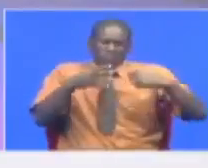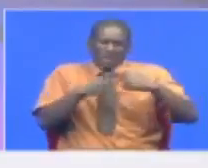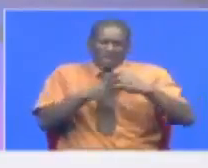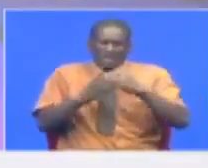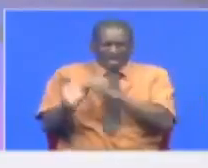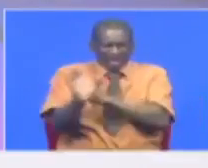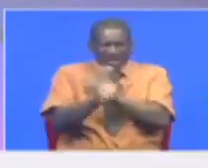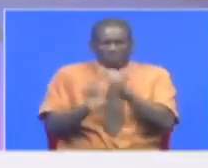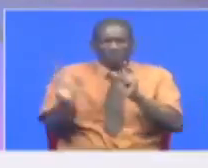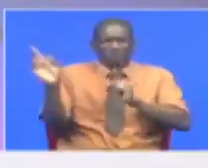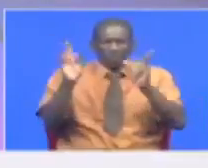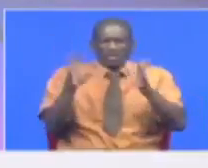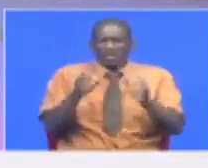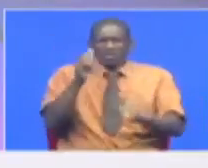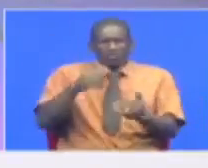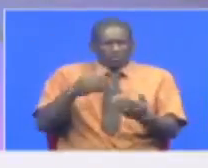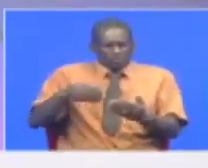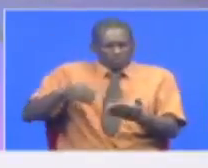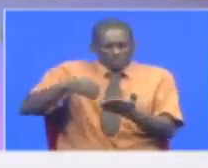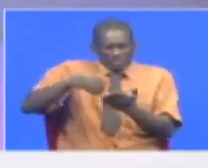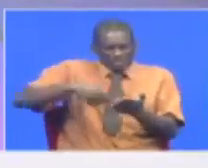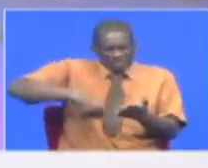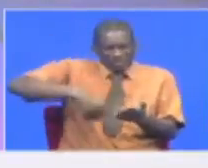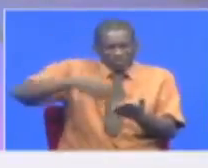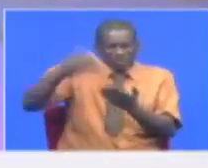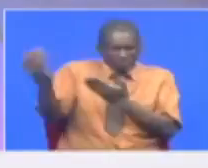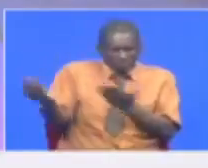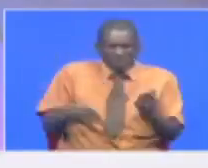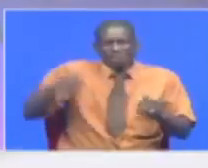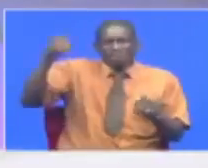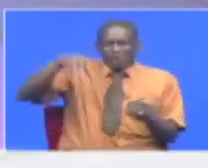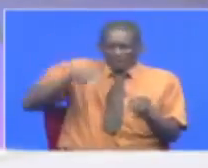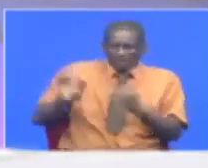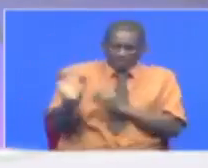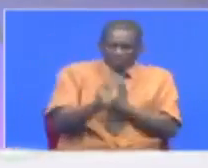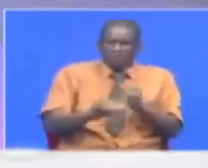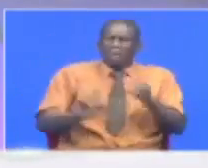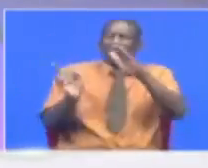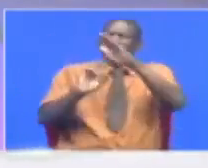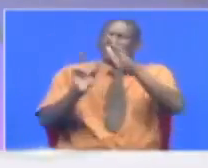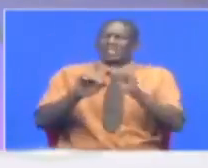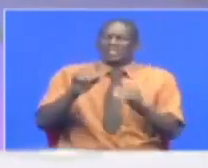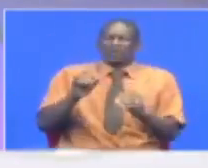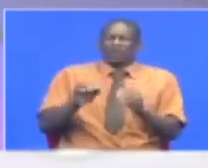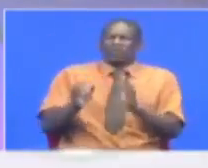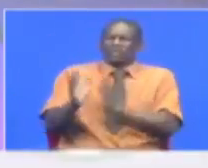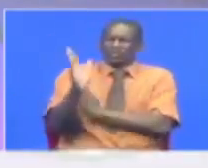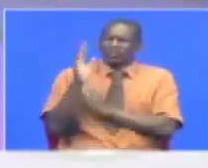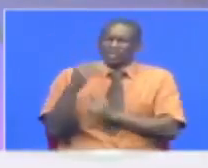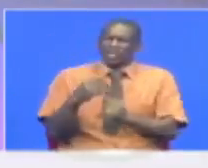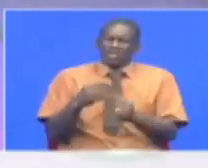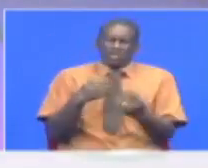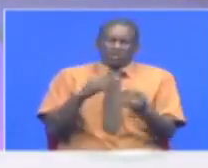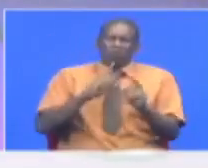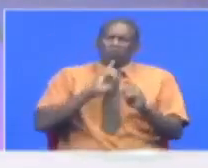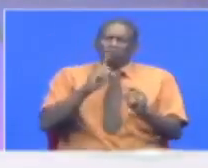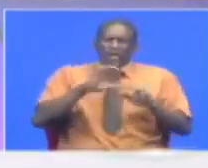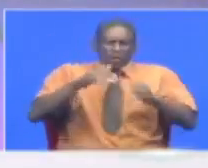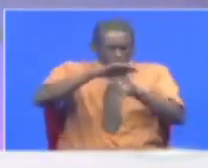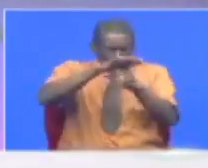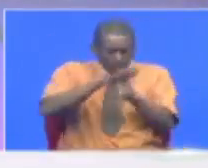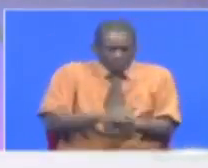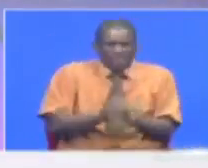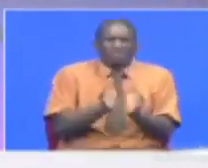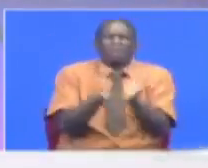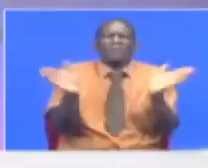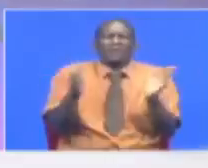kigeni zitakazosambaza nguvu za umeme nchini. Aidha, Waziri Matiang'i ametoa onyo kali dhidi ya ukandamizaji wa wananchi.